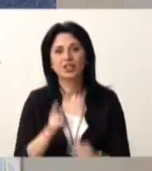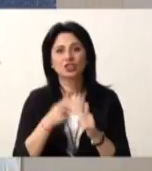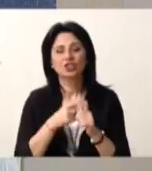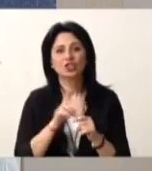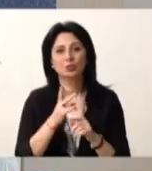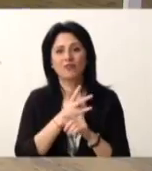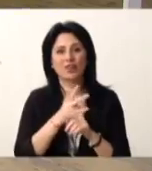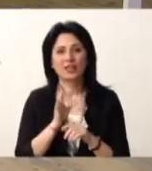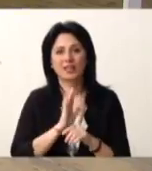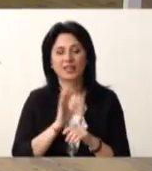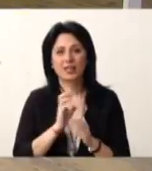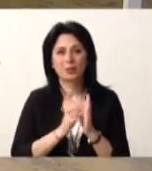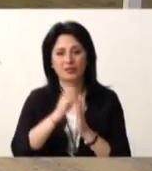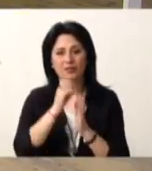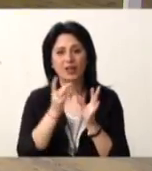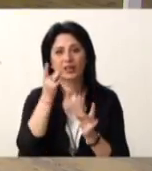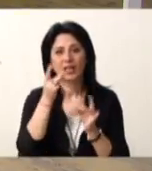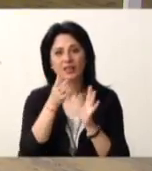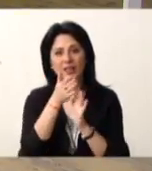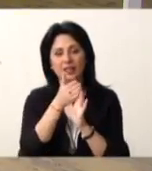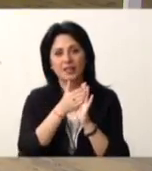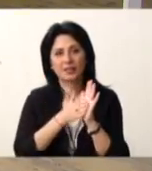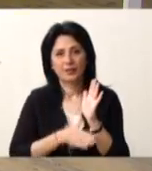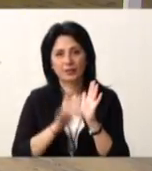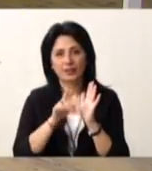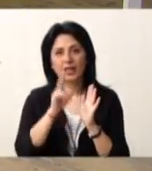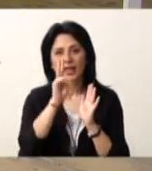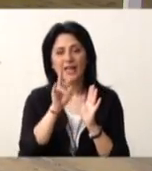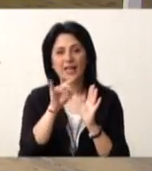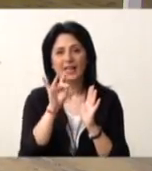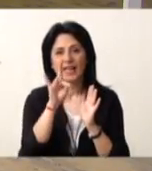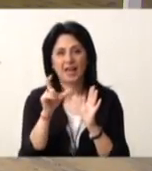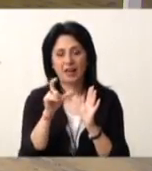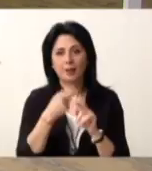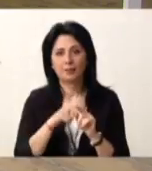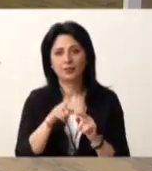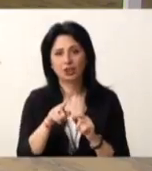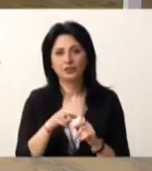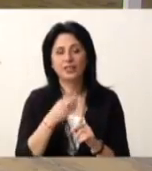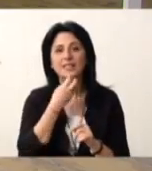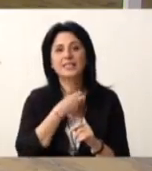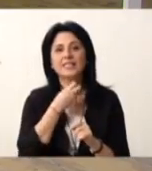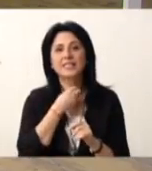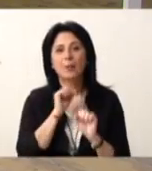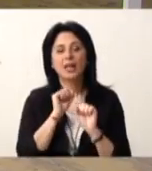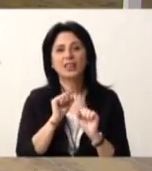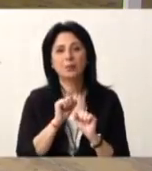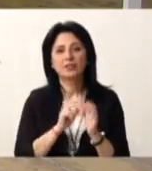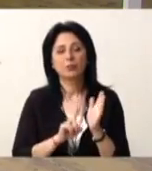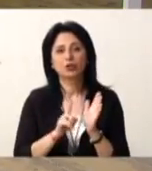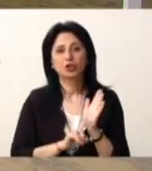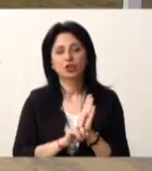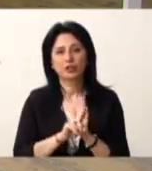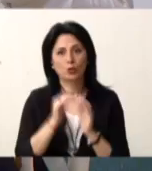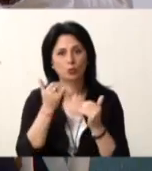დამაზიანებელი ზემოქმედება საყლაპავის ლორწოვანზე. ამას ვეძახით ჩვენ საყლაპავის კლირენს. ძალიან მნიშვნელობა აქვს საყლაპავის დამცველობით ფუნქციას.